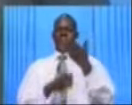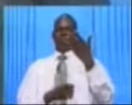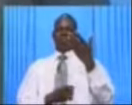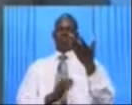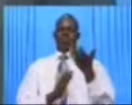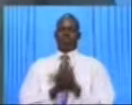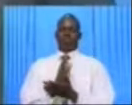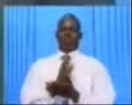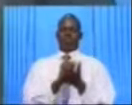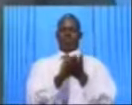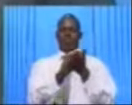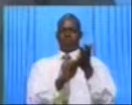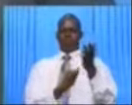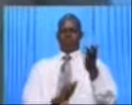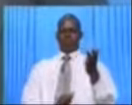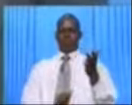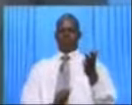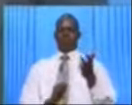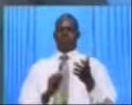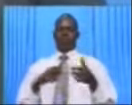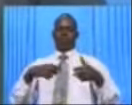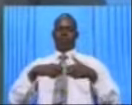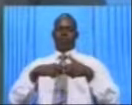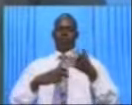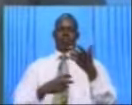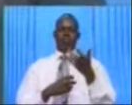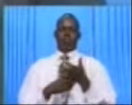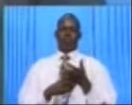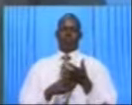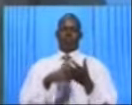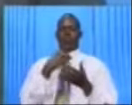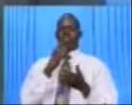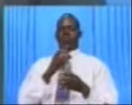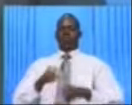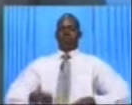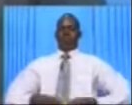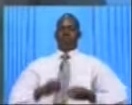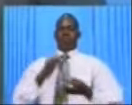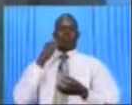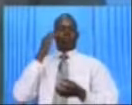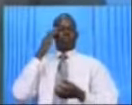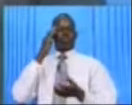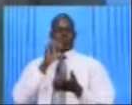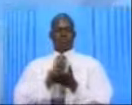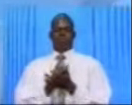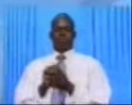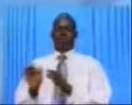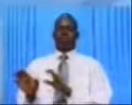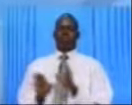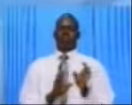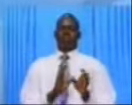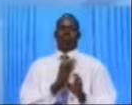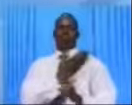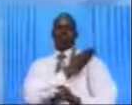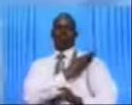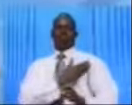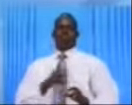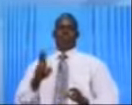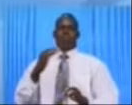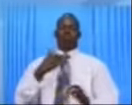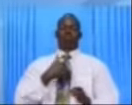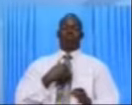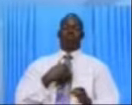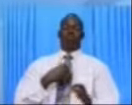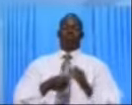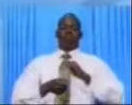réduction du poids énergétique qui existe chez eux. Alors comment ça se fait concrètement? Vous avez des